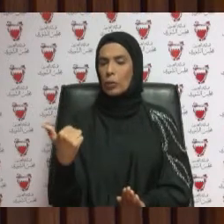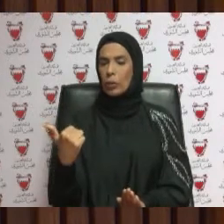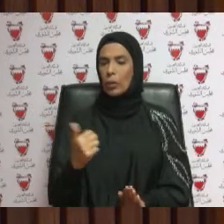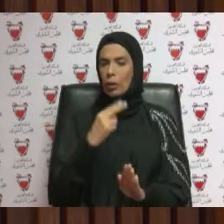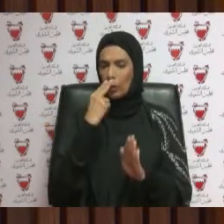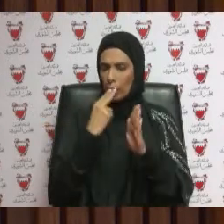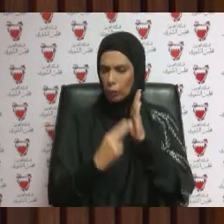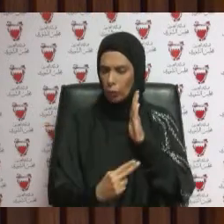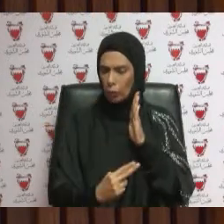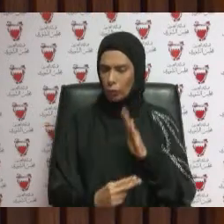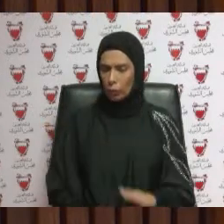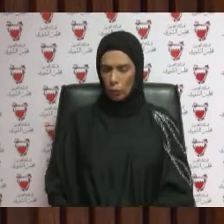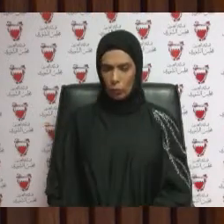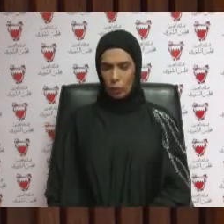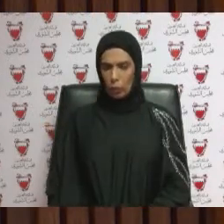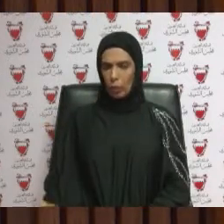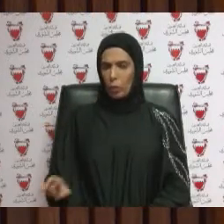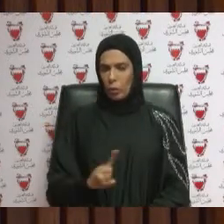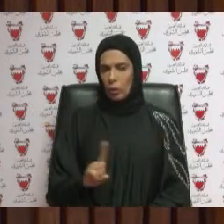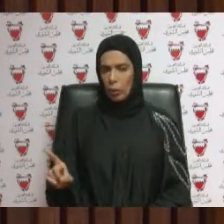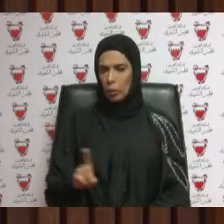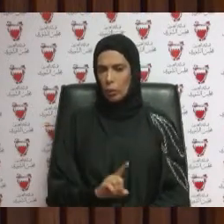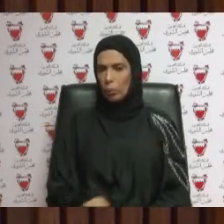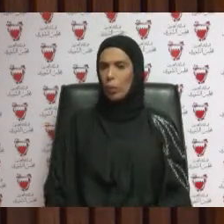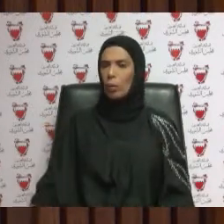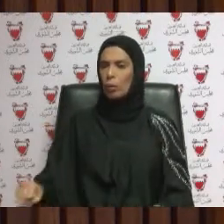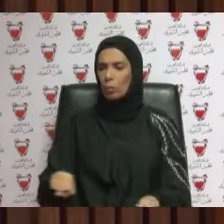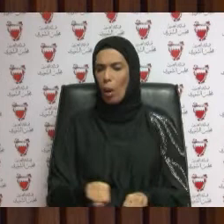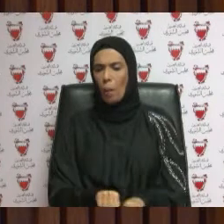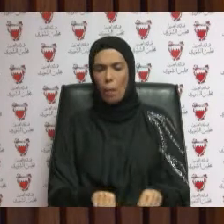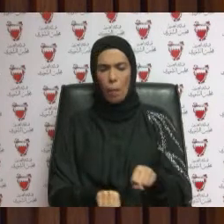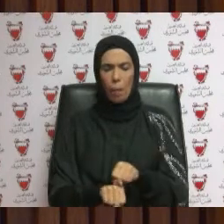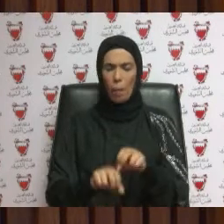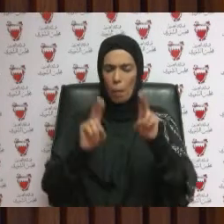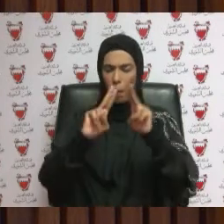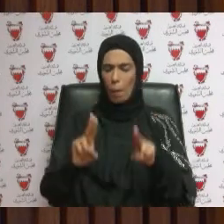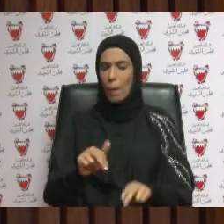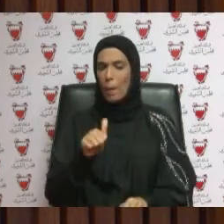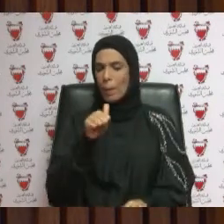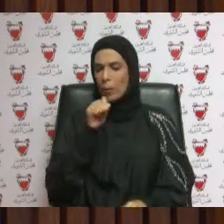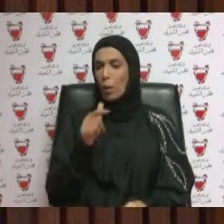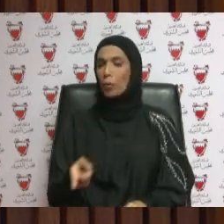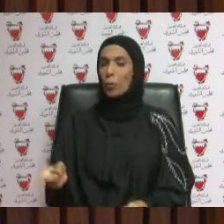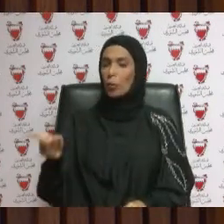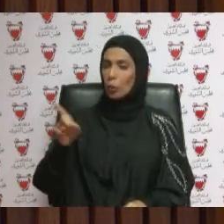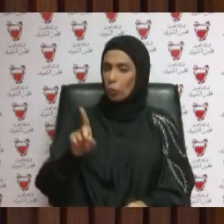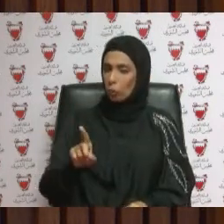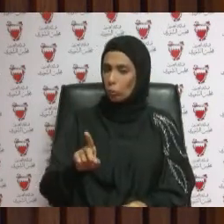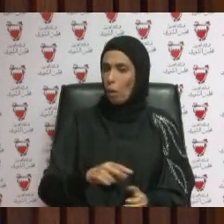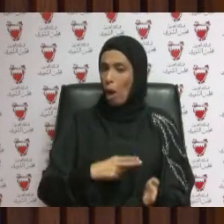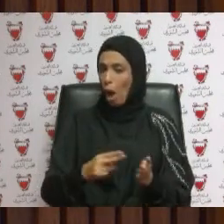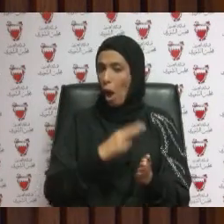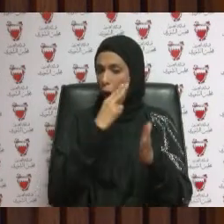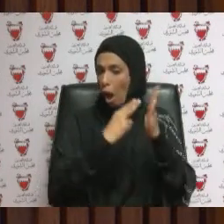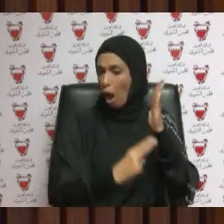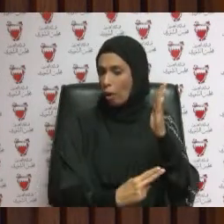ينص على أنه لا يجوز توصيل خدمات الكهرباء والماء لمستأجر العقار إلا بعد تقديم عقد إيجار